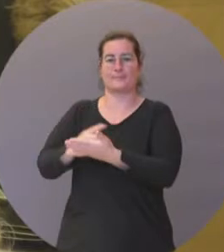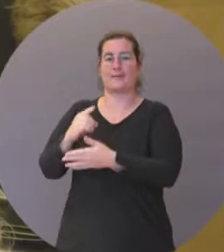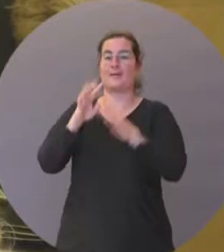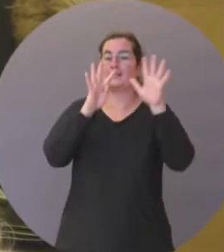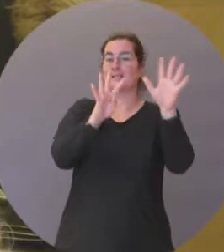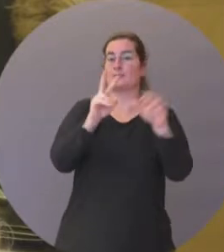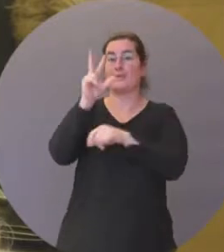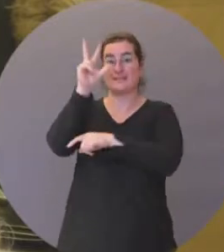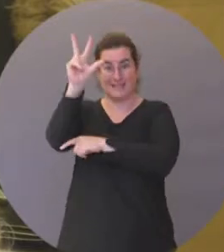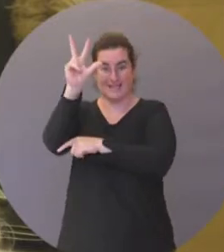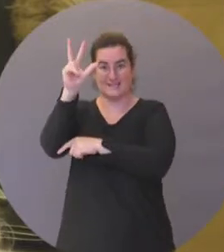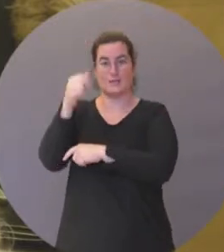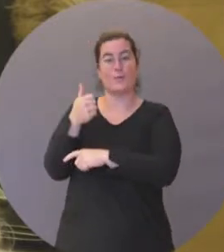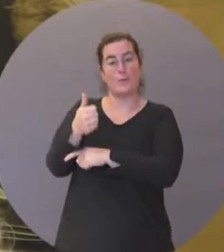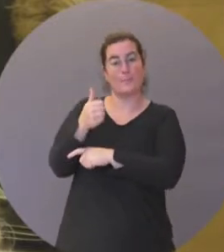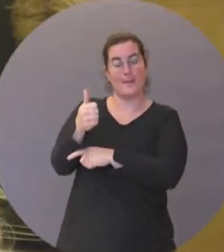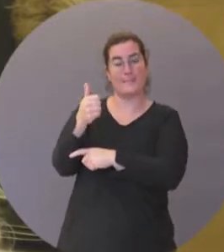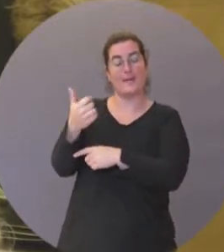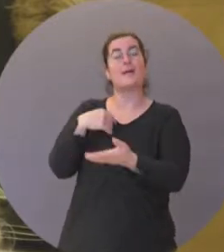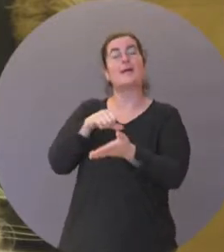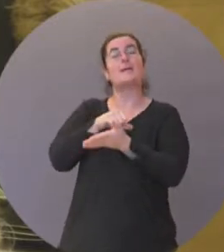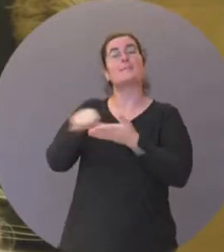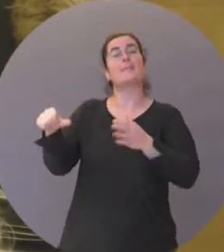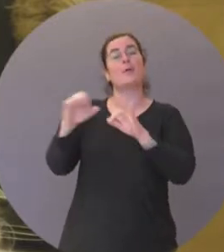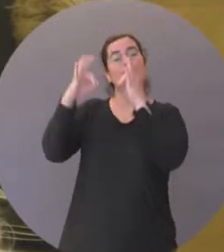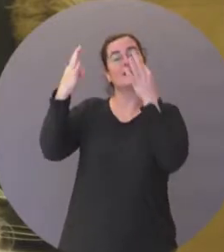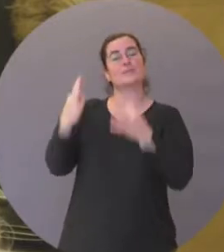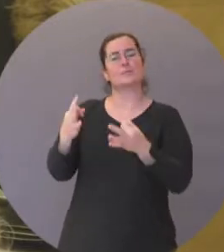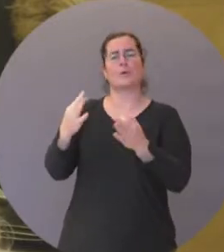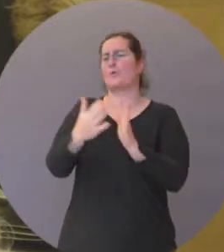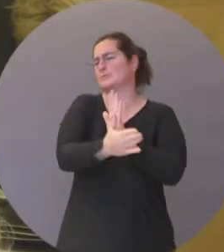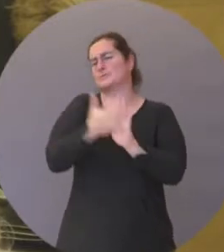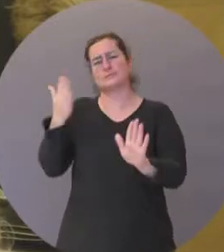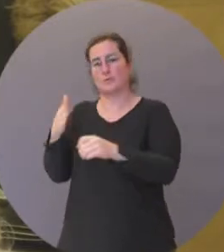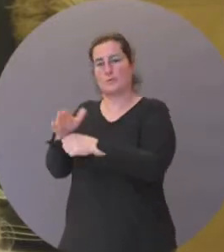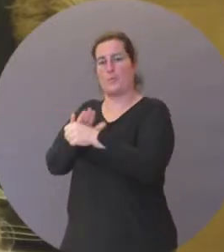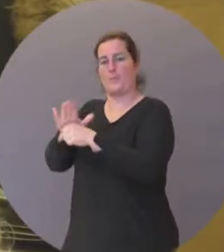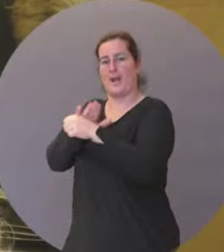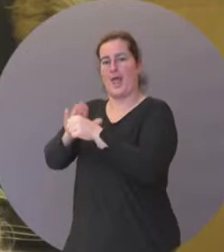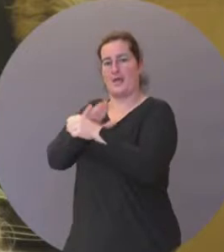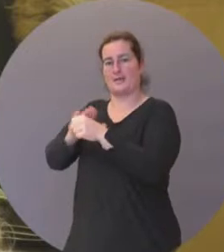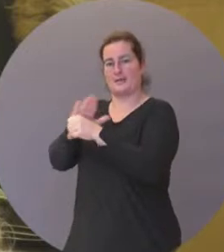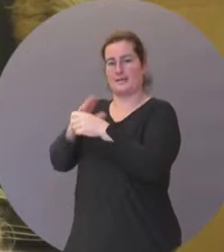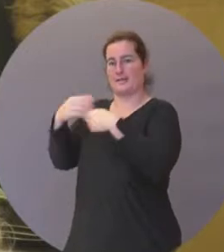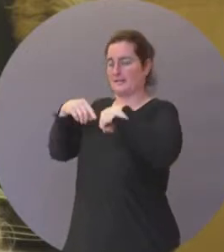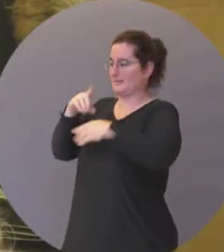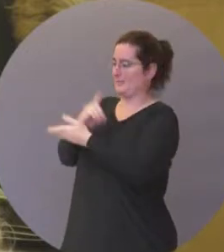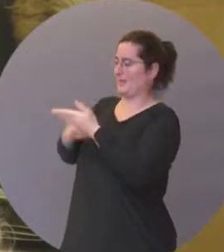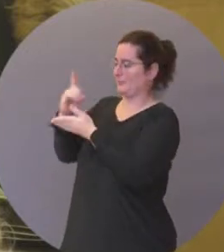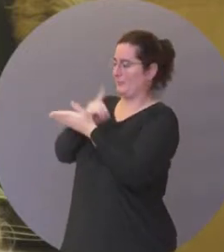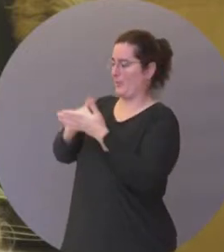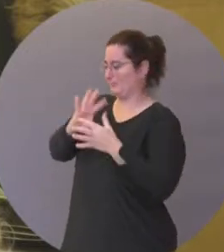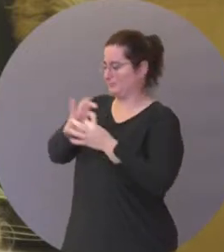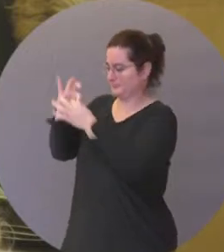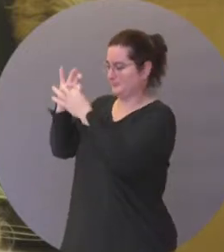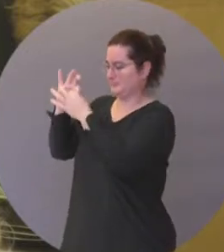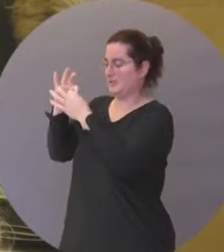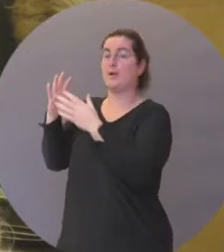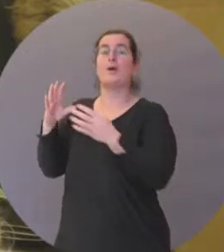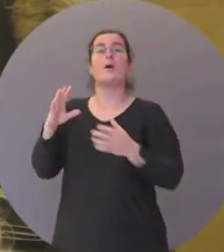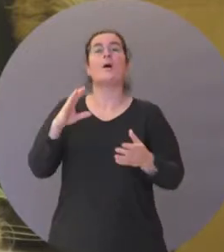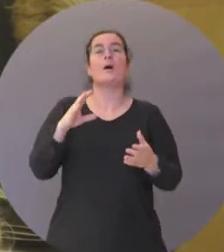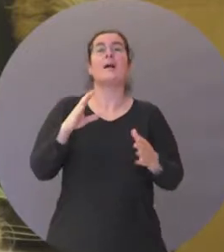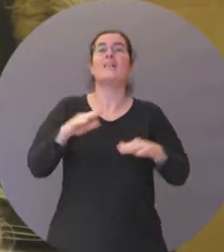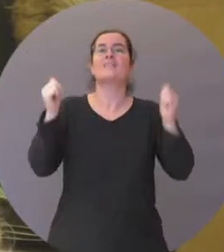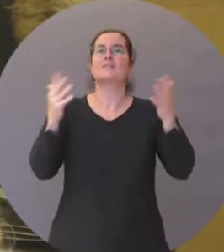le paiement des factures d'électricité des collèges cela évite aux établissements d'avoir parfois à choisir entre